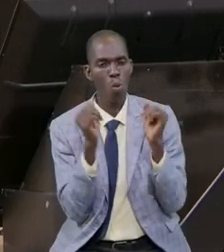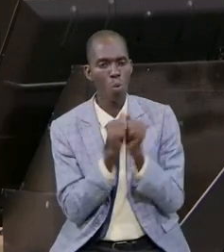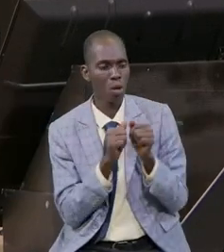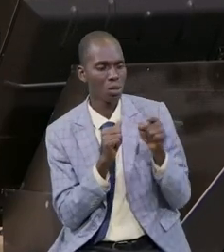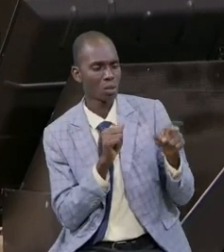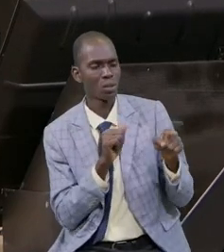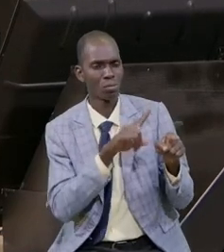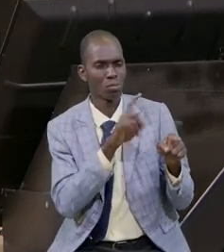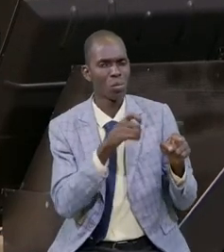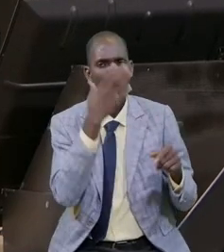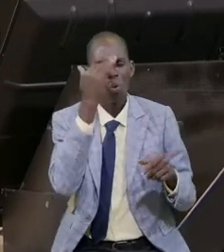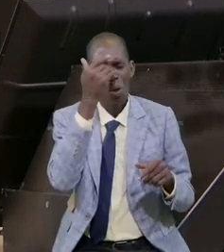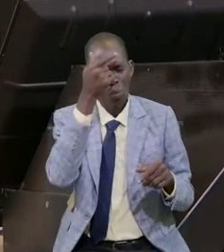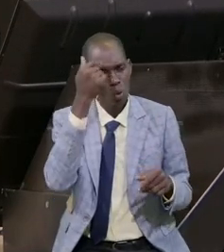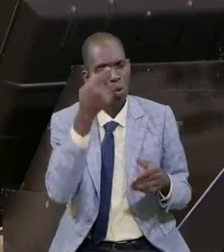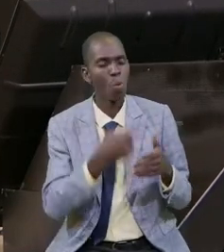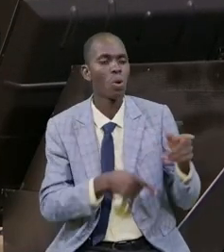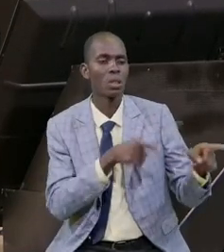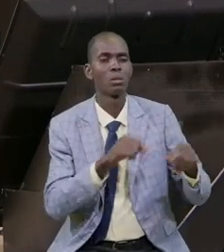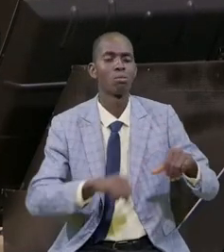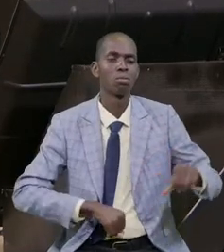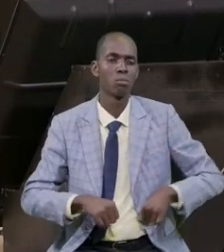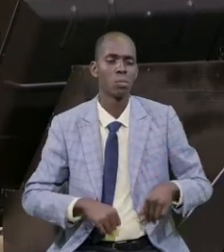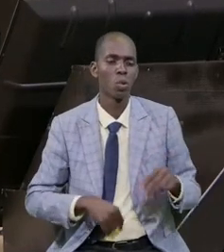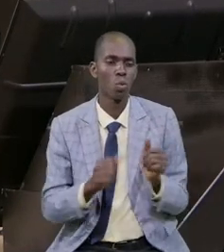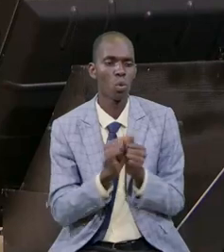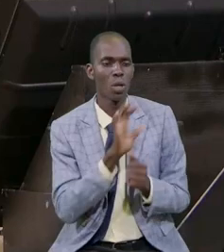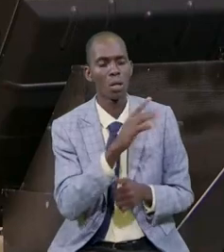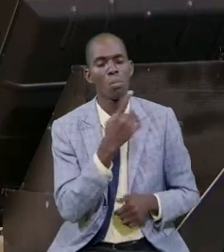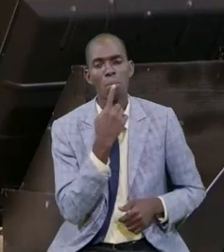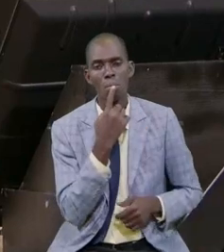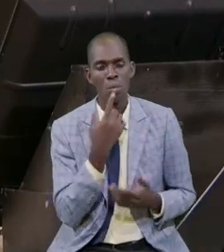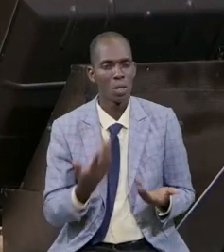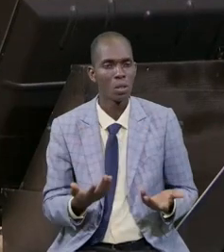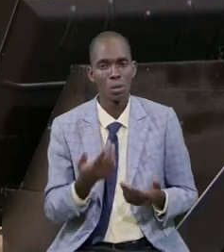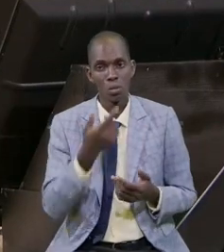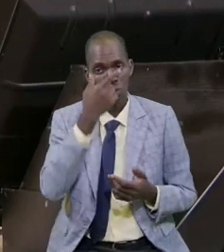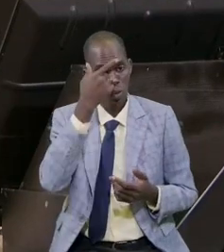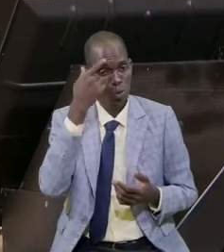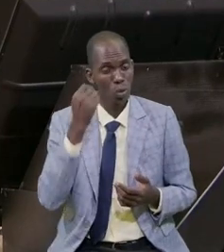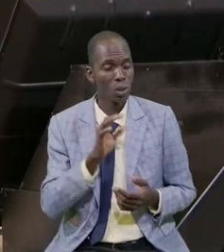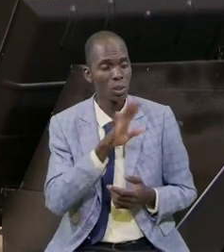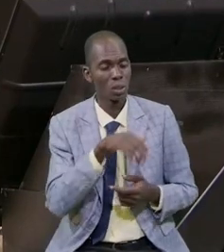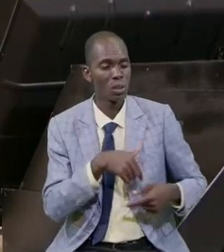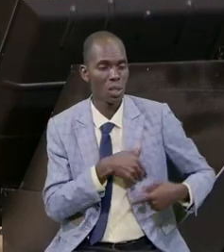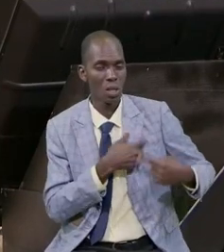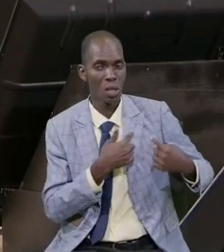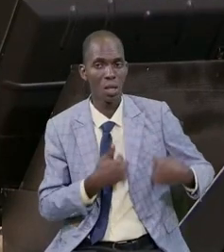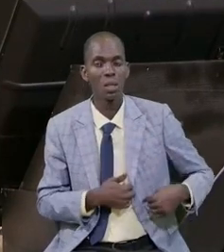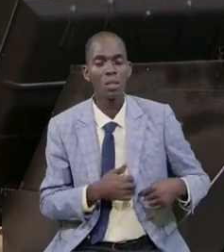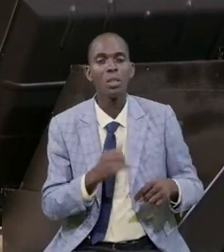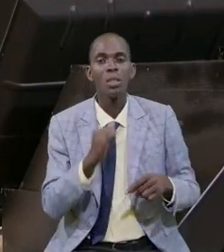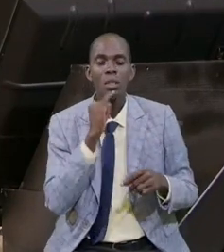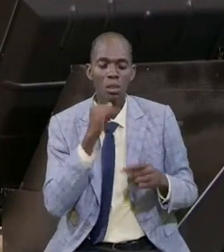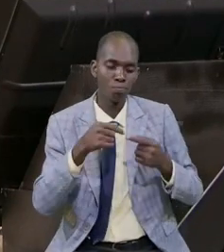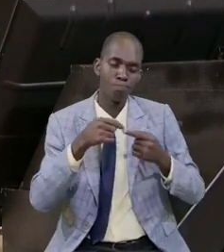Pourquoi? À cause de ce qu'elle dit de la bouche. Parce que son cœur est contraire à